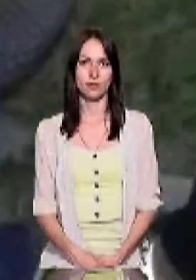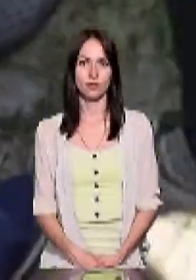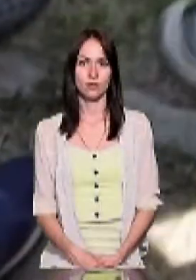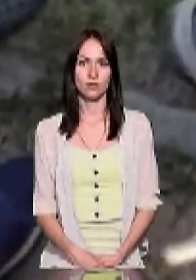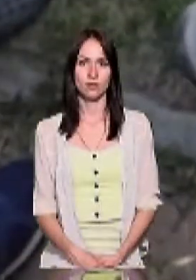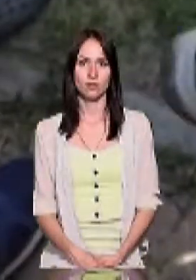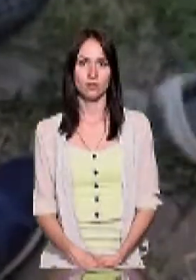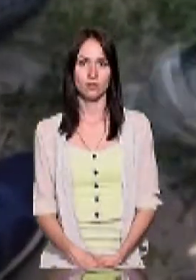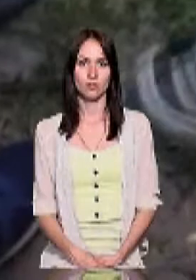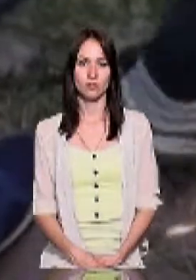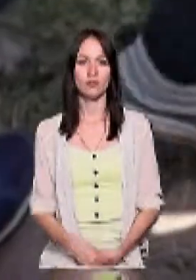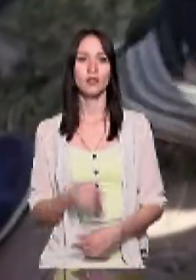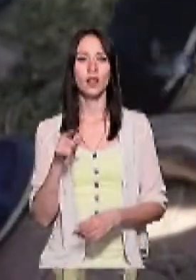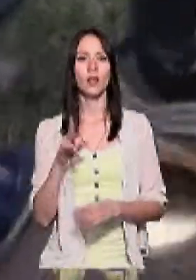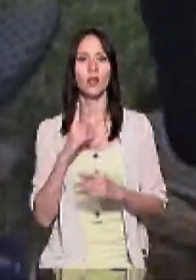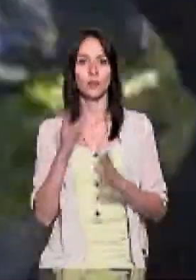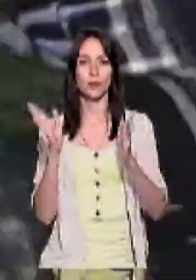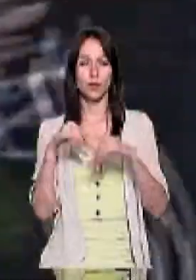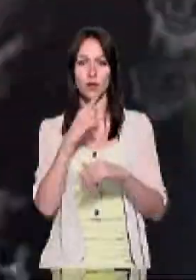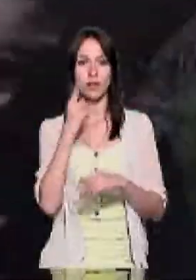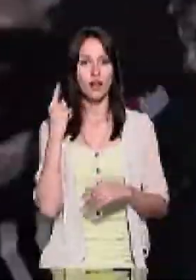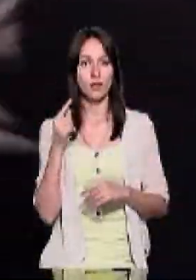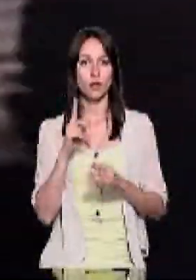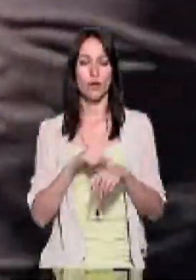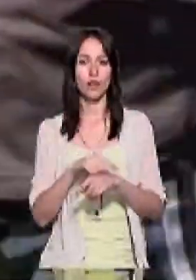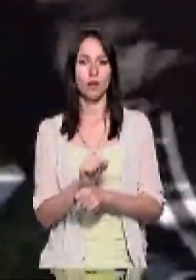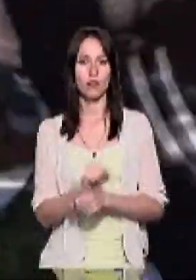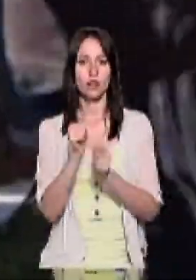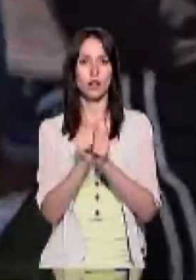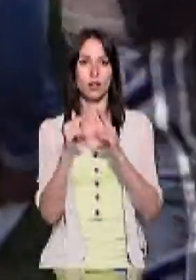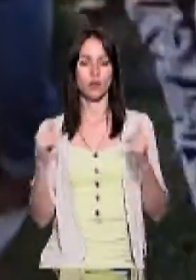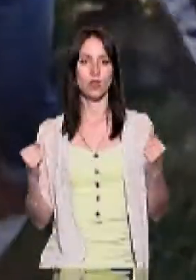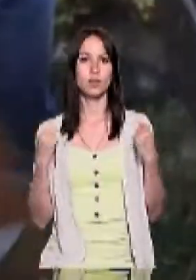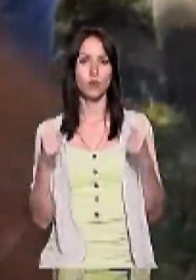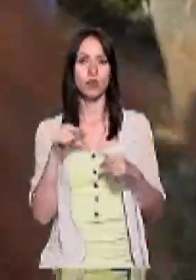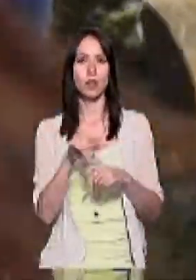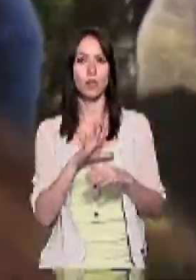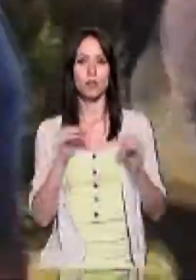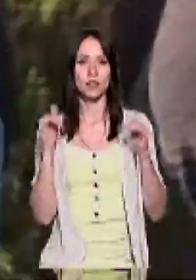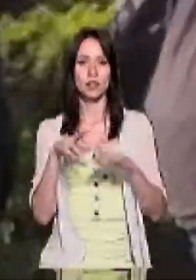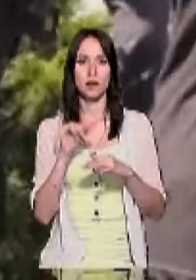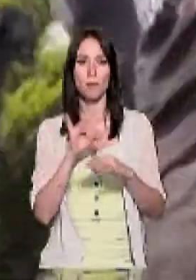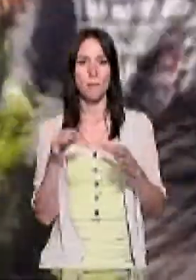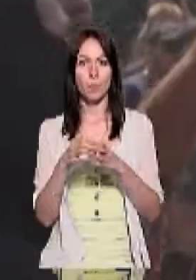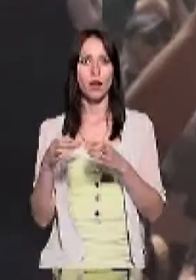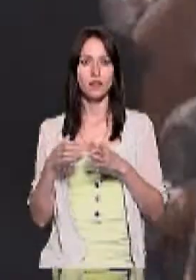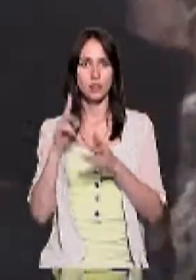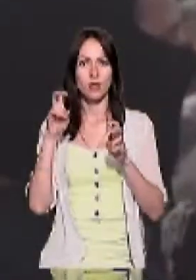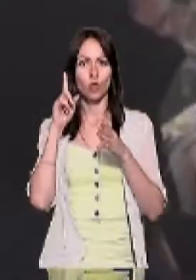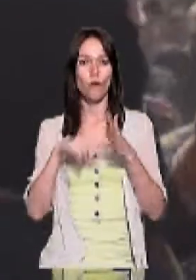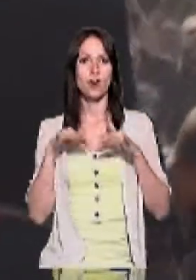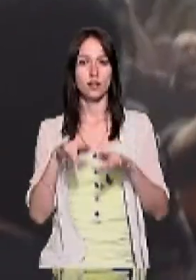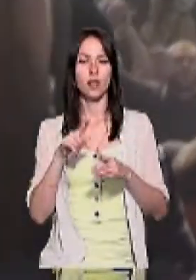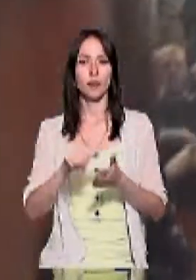Ось так зносили погруддя. Сталося все напередодні під час протесту біля Палацу спорту. Там проходив з'їзд партії «Довіряй ділам». Її очолили